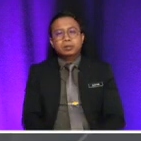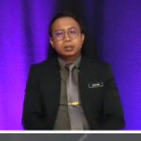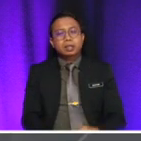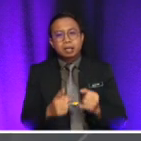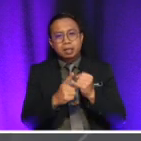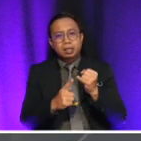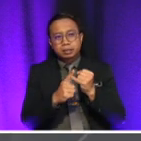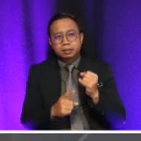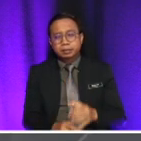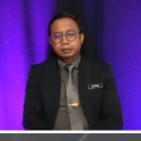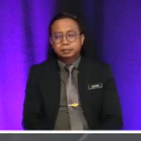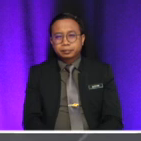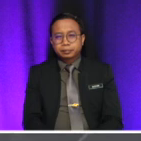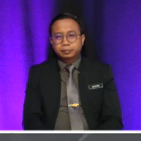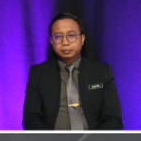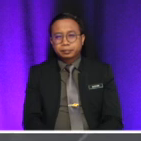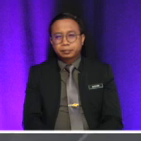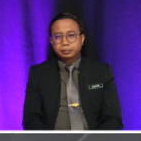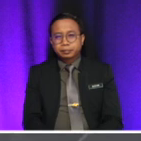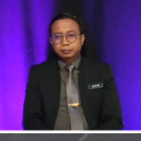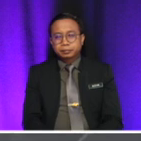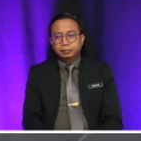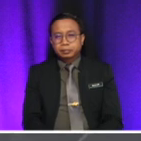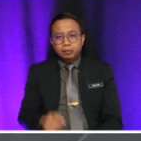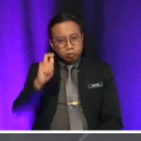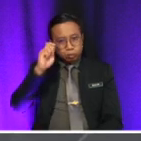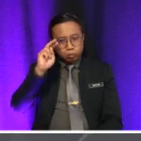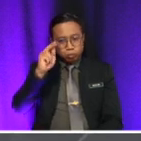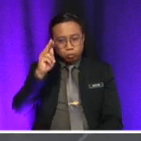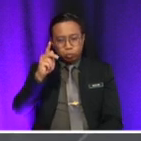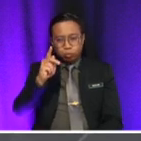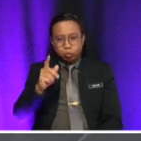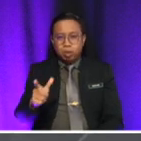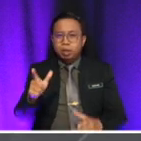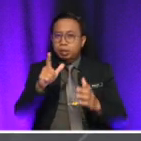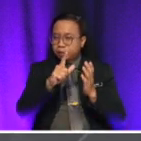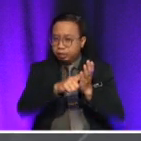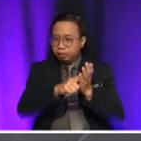yang terakhir tunggu Abdul Rahman Dilan